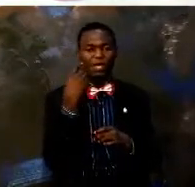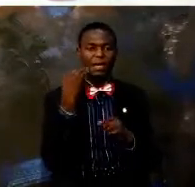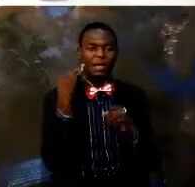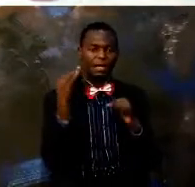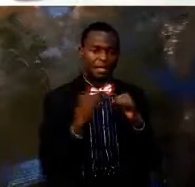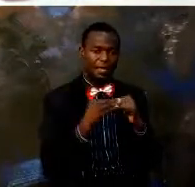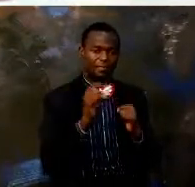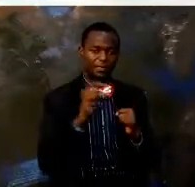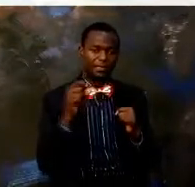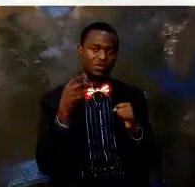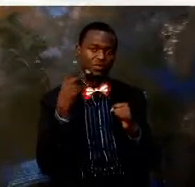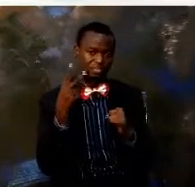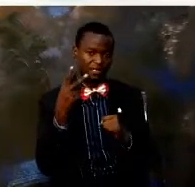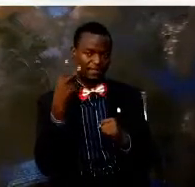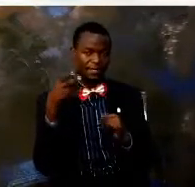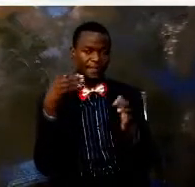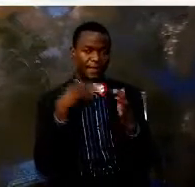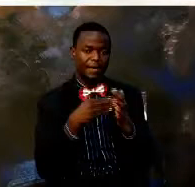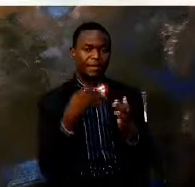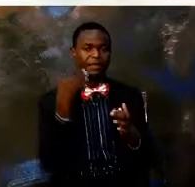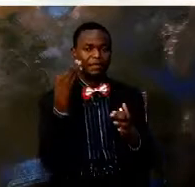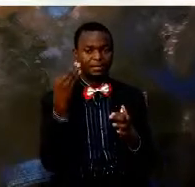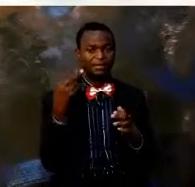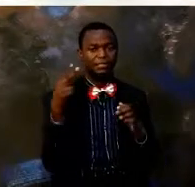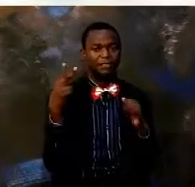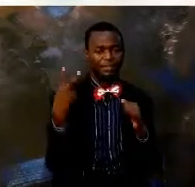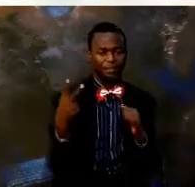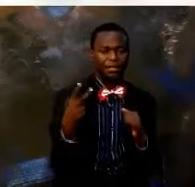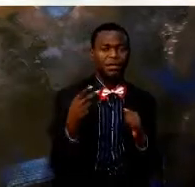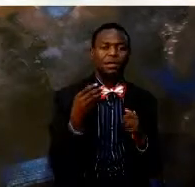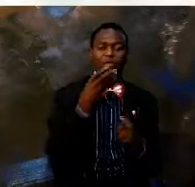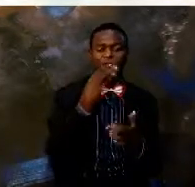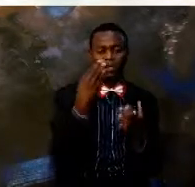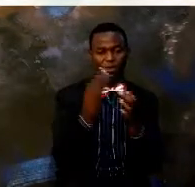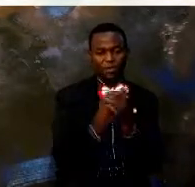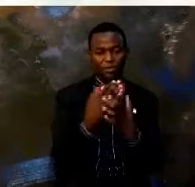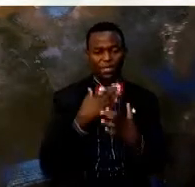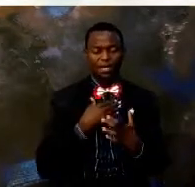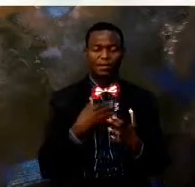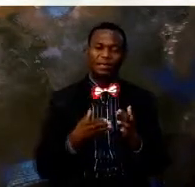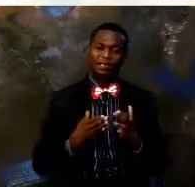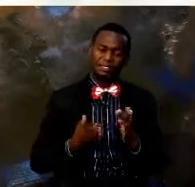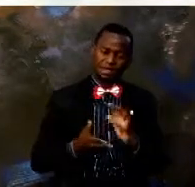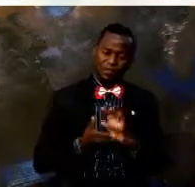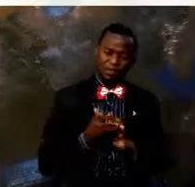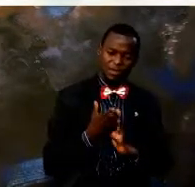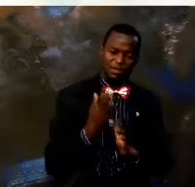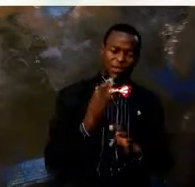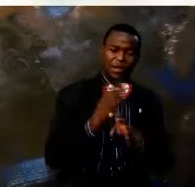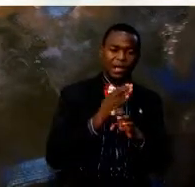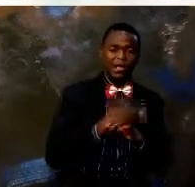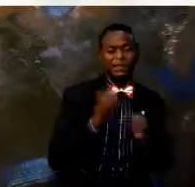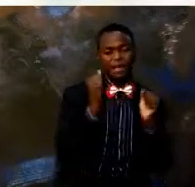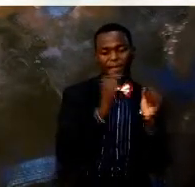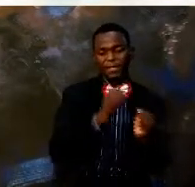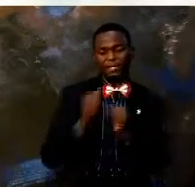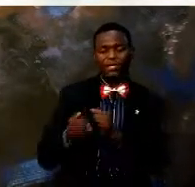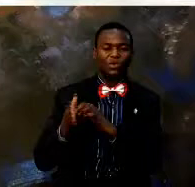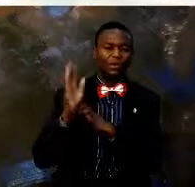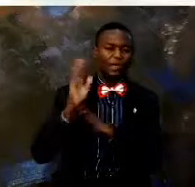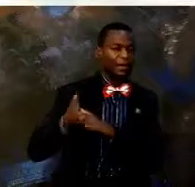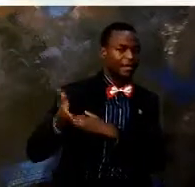30, Biblia inasema hivi, Bwana alikuwa nami katika mwanzo wa njia yake. Hey, kabla ya matendo yake ya